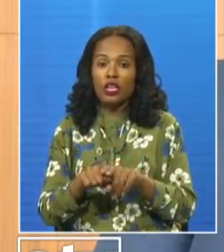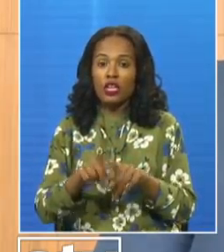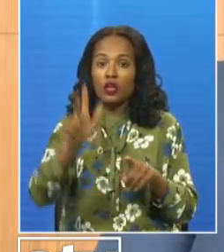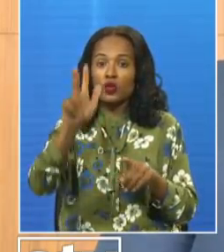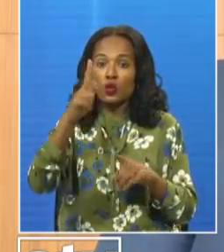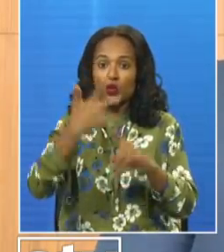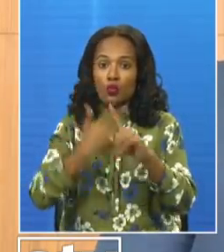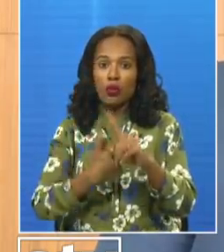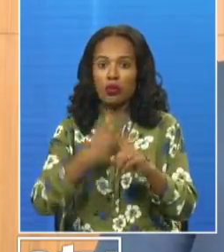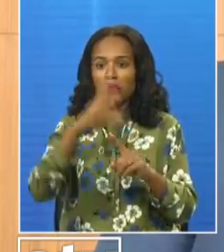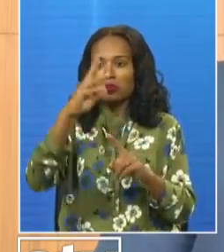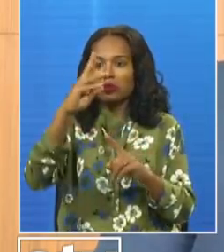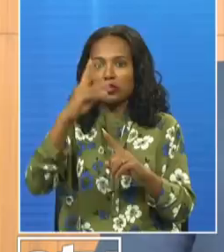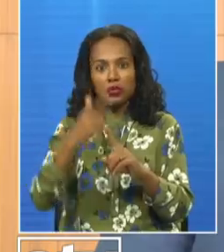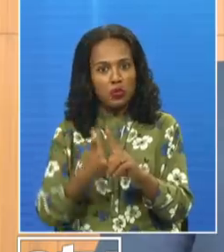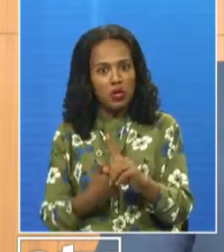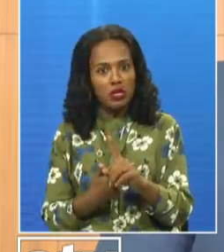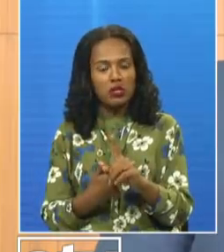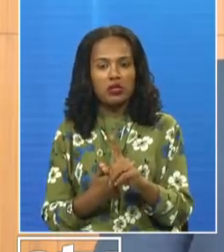ለ3 ወር ለ6 ወር